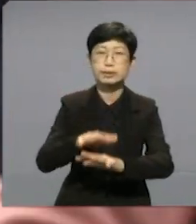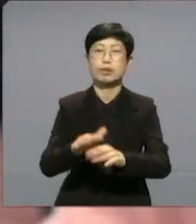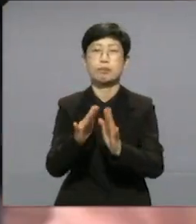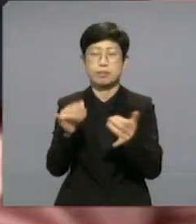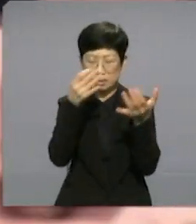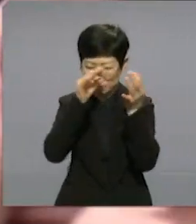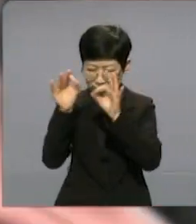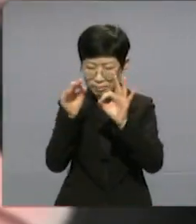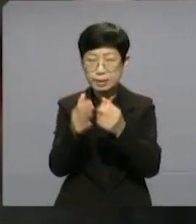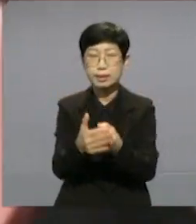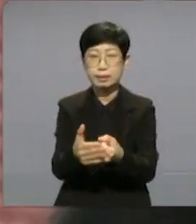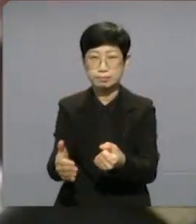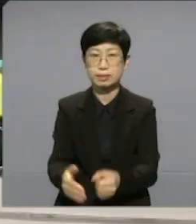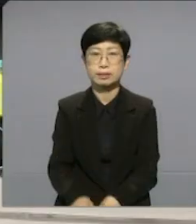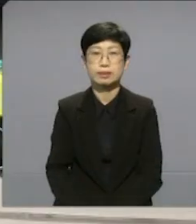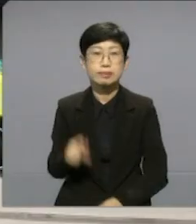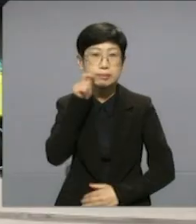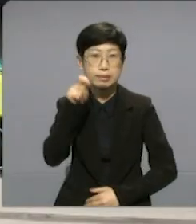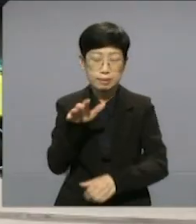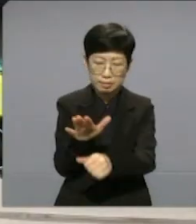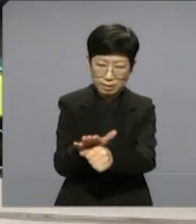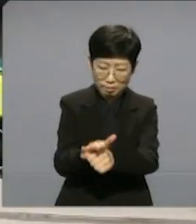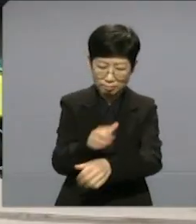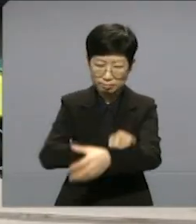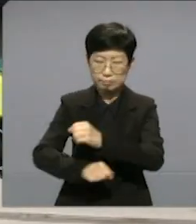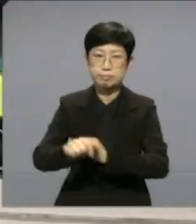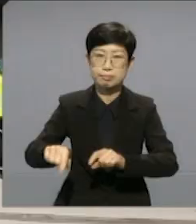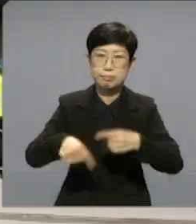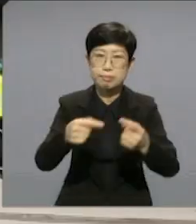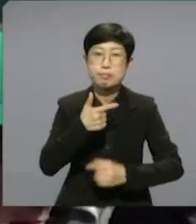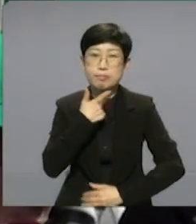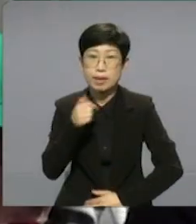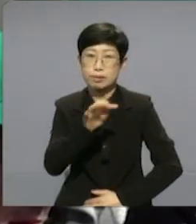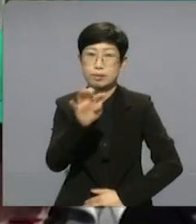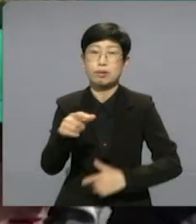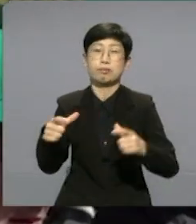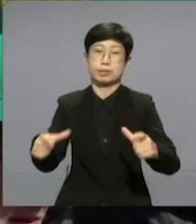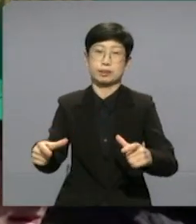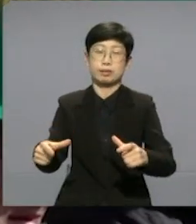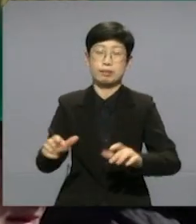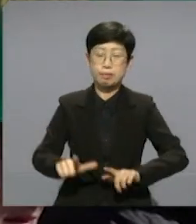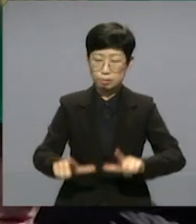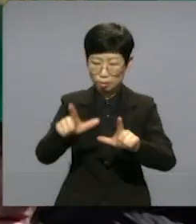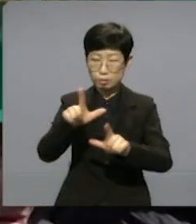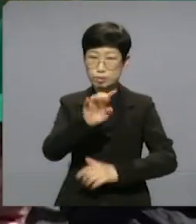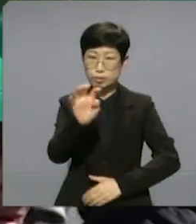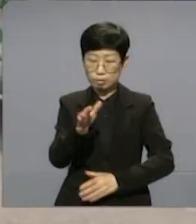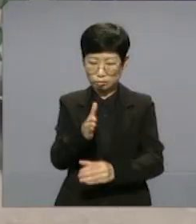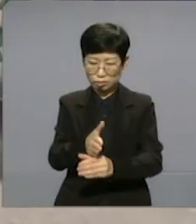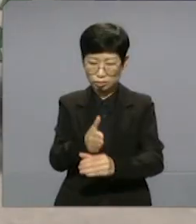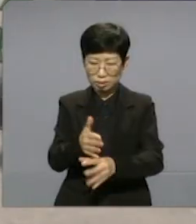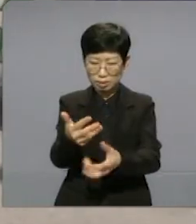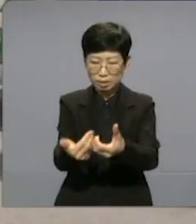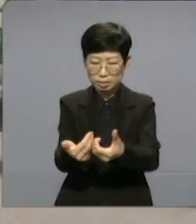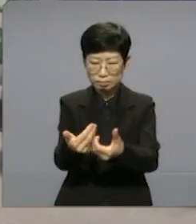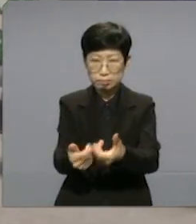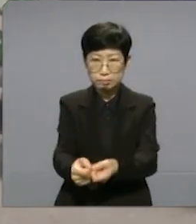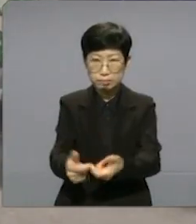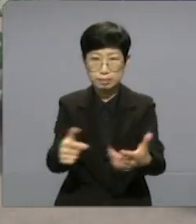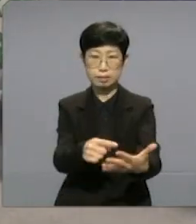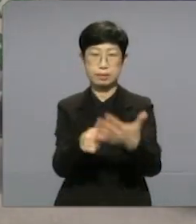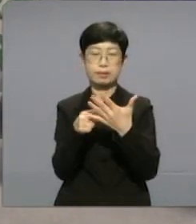때문입니다 우크라이나 지원에 적극 동참했던 유럽에서 동유럽을 중심으로 균열이 점차 현실화되고